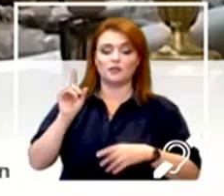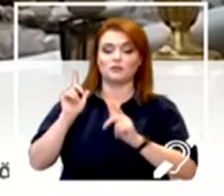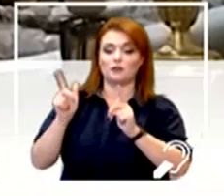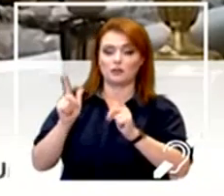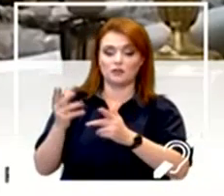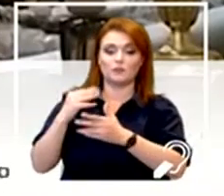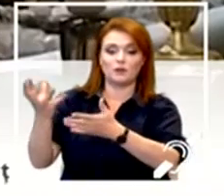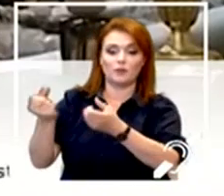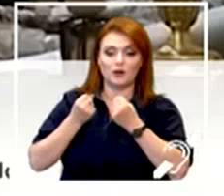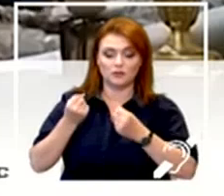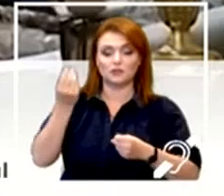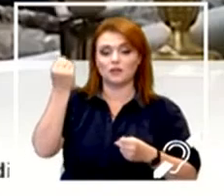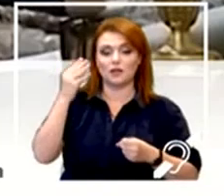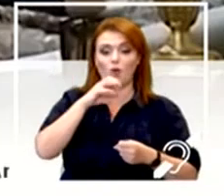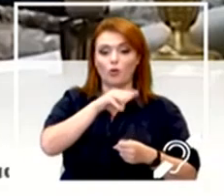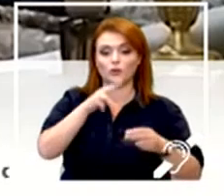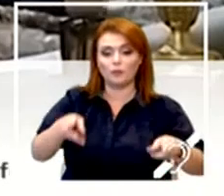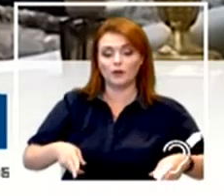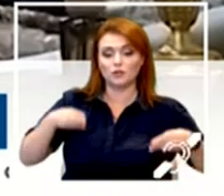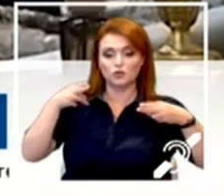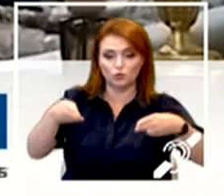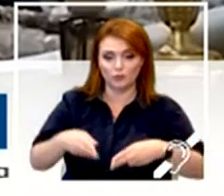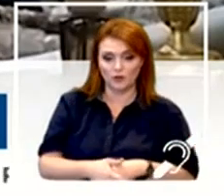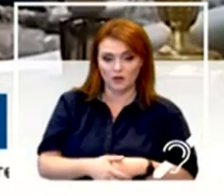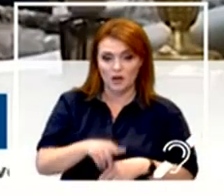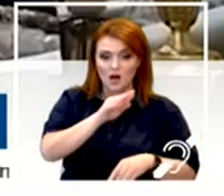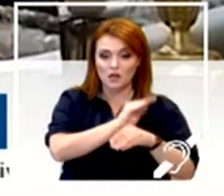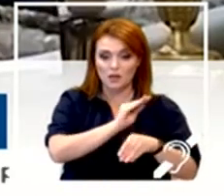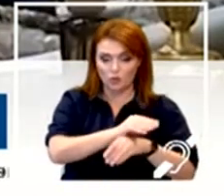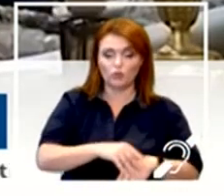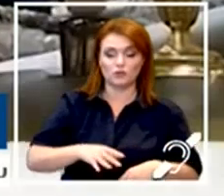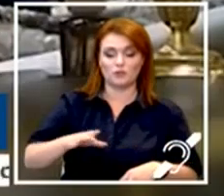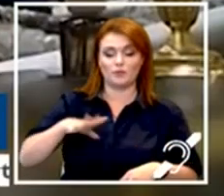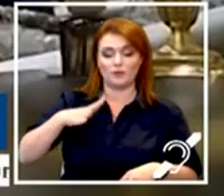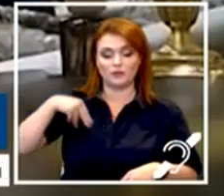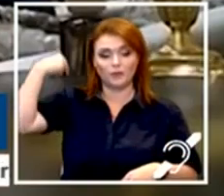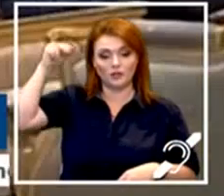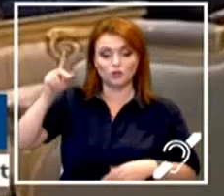grup criminal organizat. Procurorii îl acuză pe fostul președinte că ar fi pretins de la Vlad